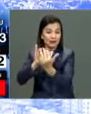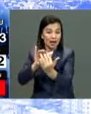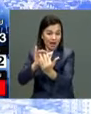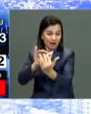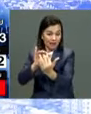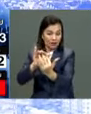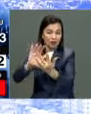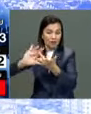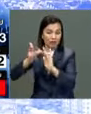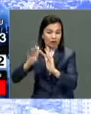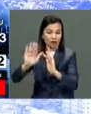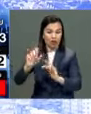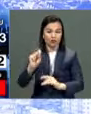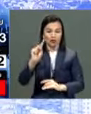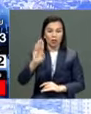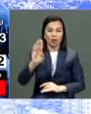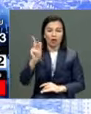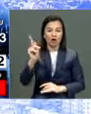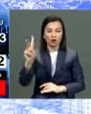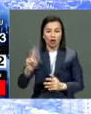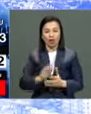นะครับและอีกตำแหน่งหนึ่งก็เป็นเจ้าหน้าที่ด้านการสื่อสารโทรคมนาคมและสื่อสังคมออนไลน์ของSpore